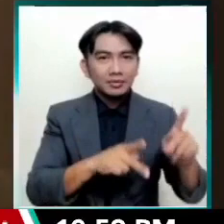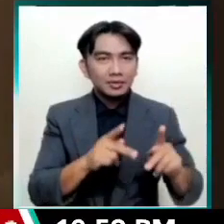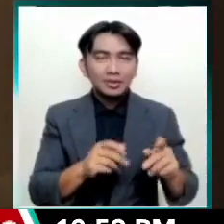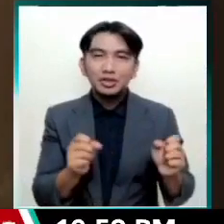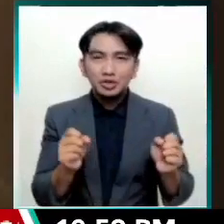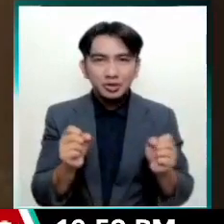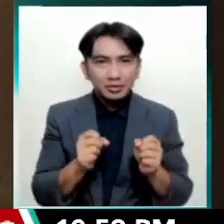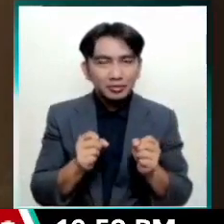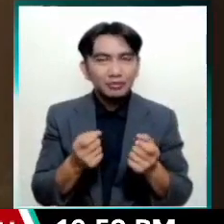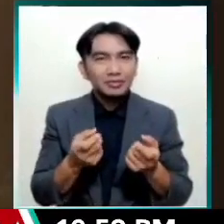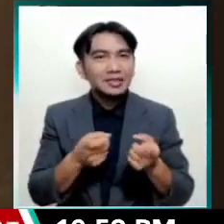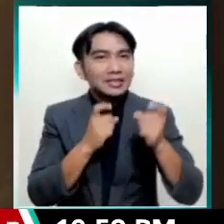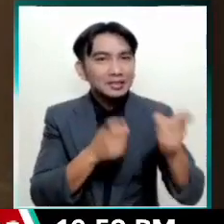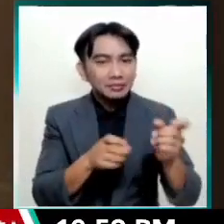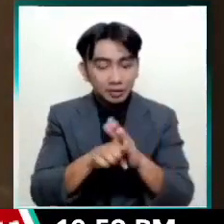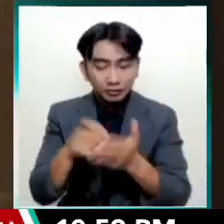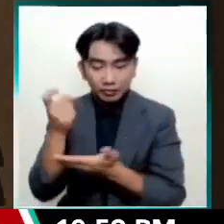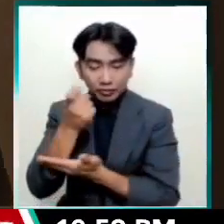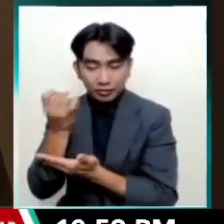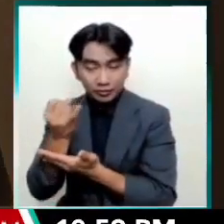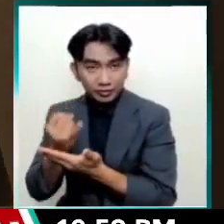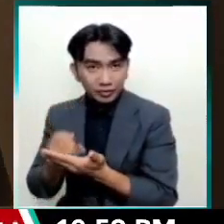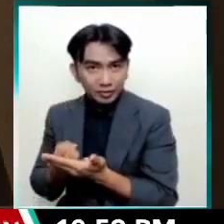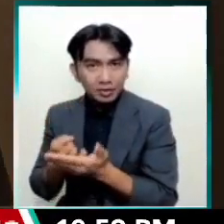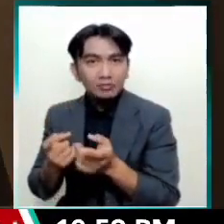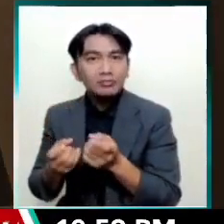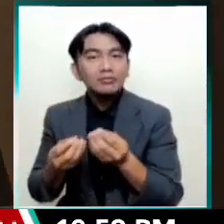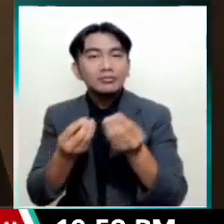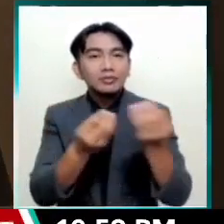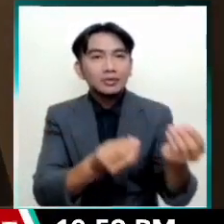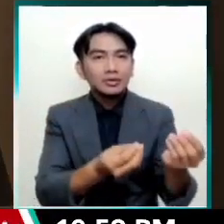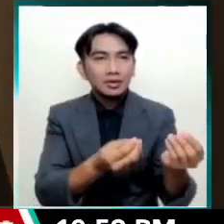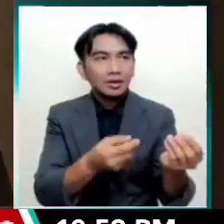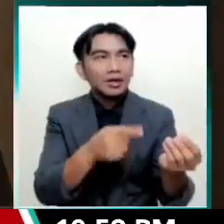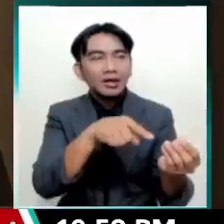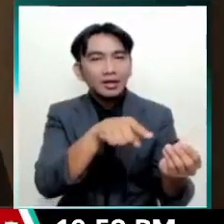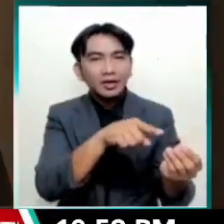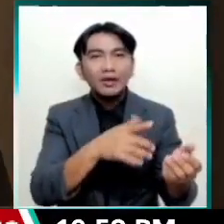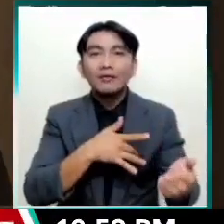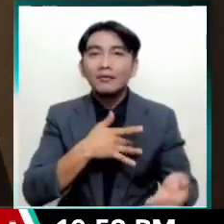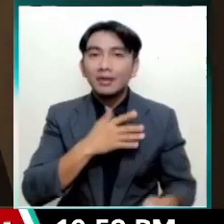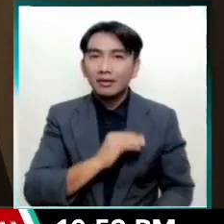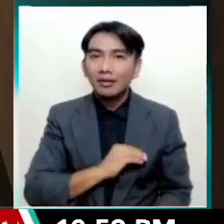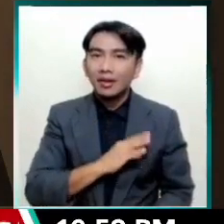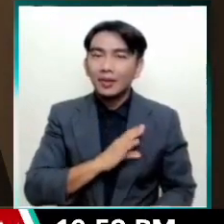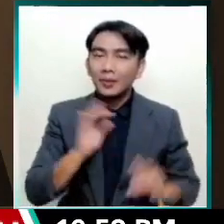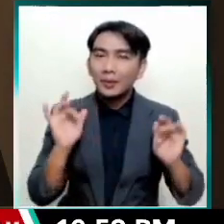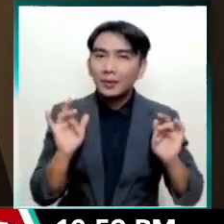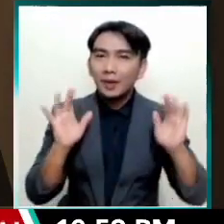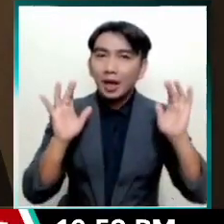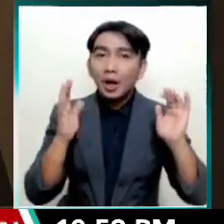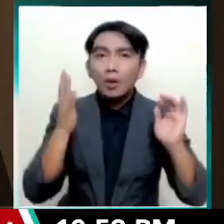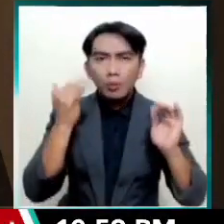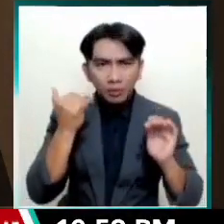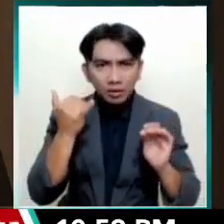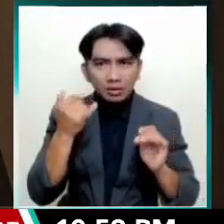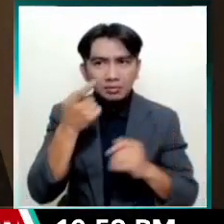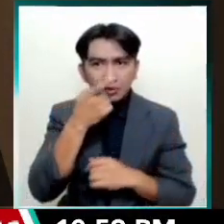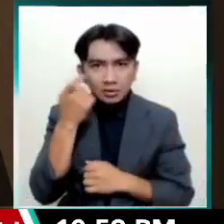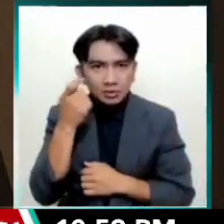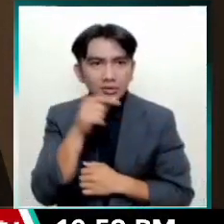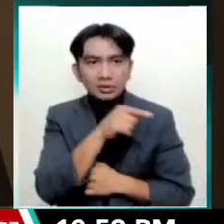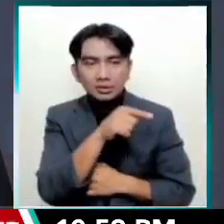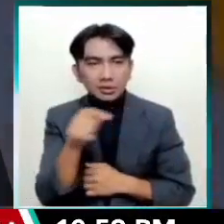ng pagdodrawing ay mapagaan ko po yung kalooban nila dahil po alam naman po natin na lahat po tayo